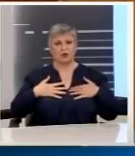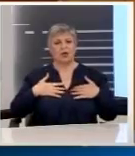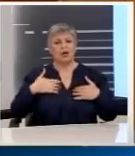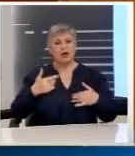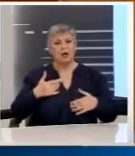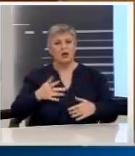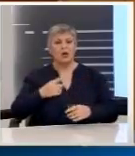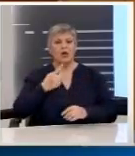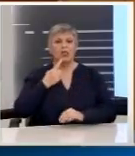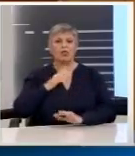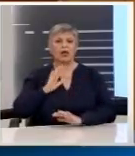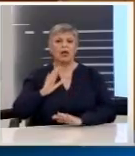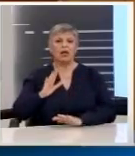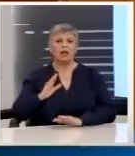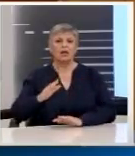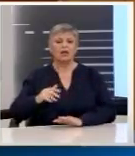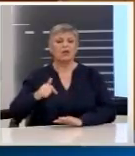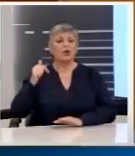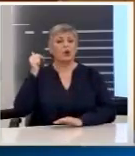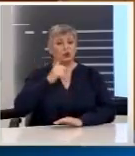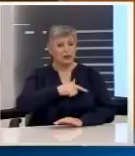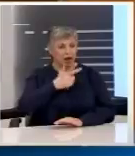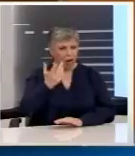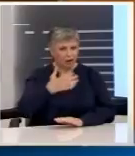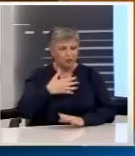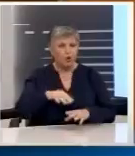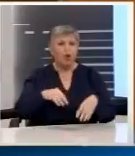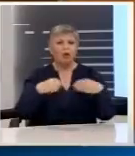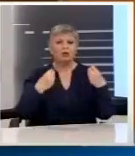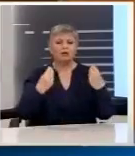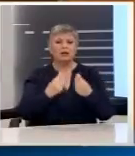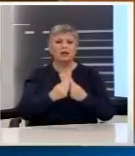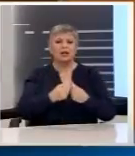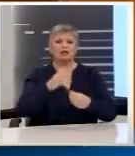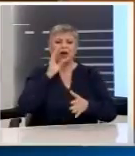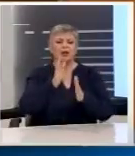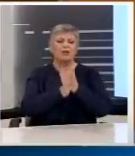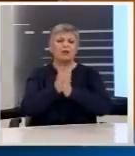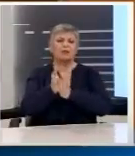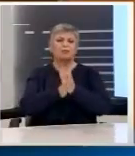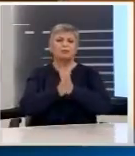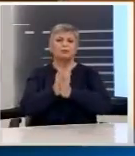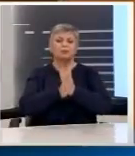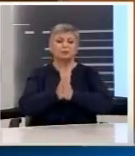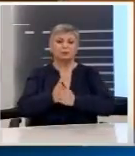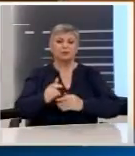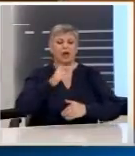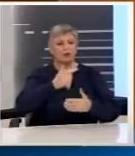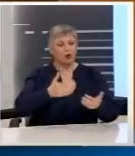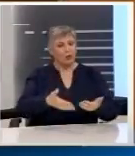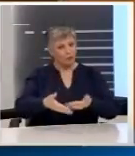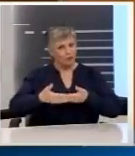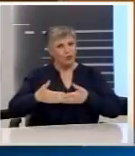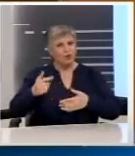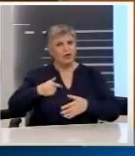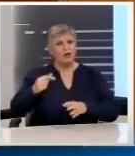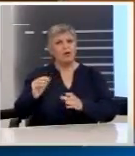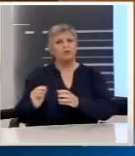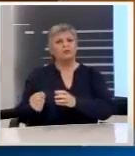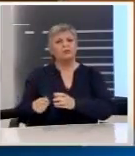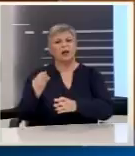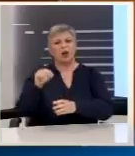προσφέρει την αντιπολίτευση των ονείρων μας. Την αντιπολίτευση που κάθε κυβέρνηση θα ήθελε να